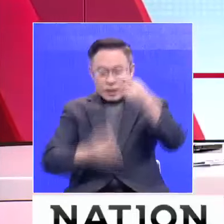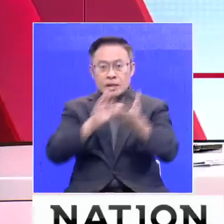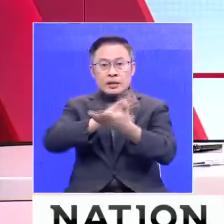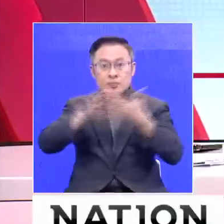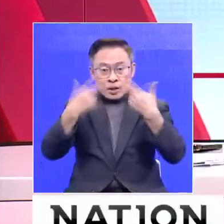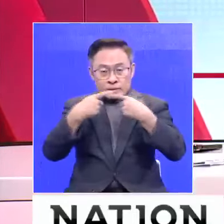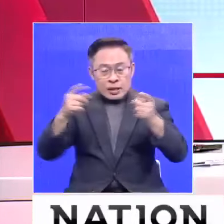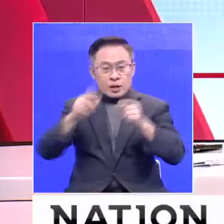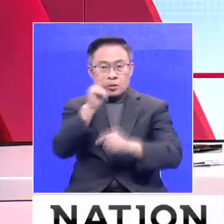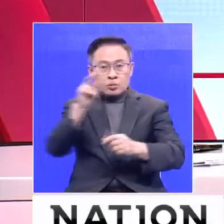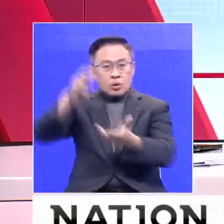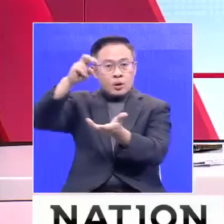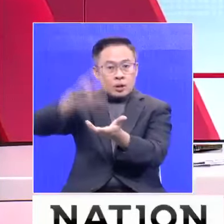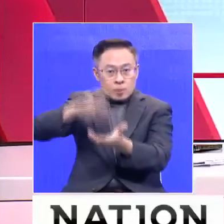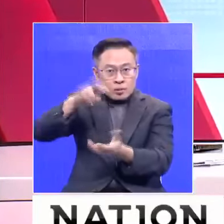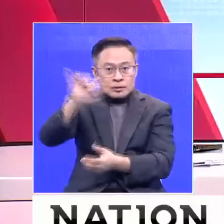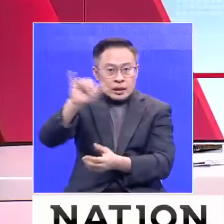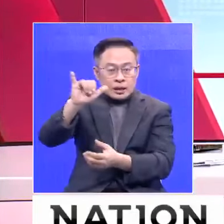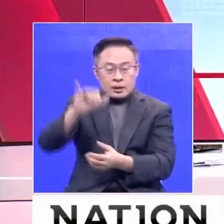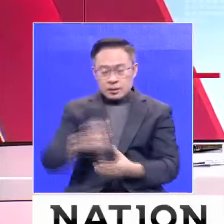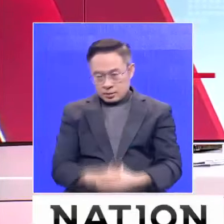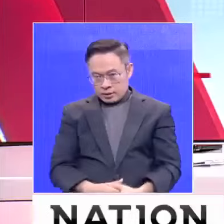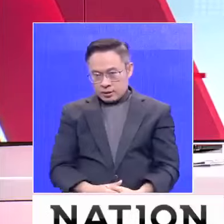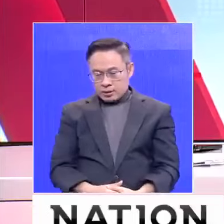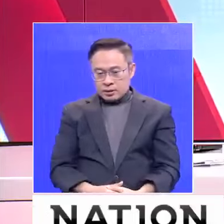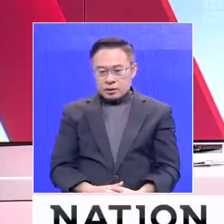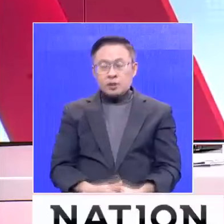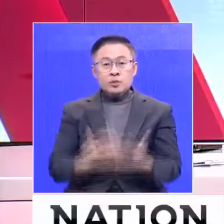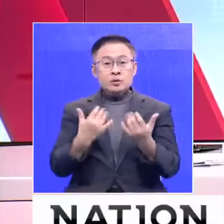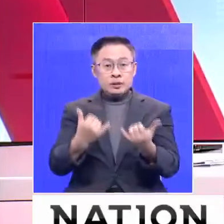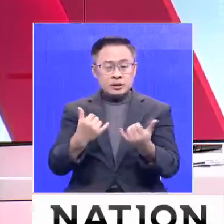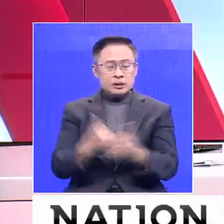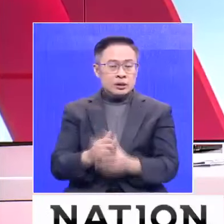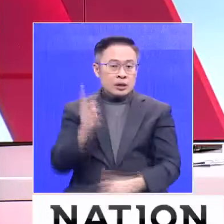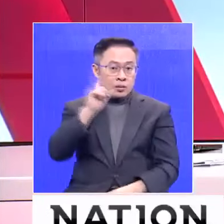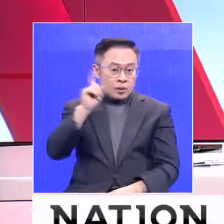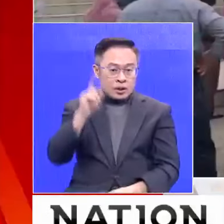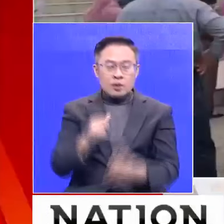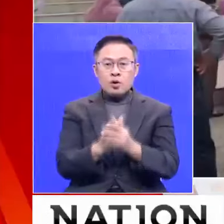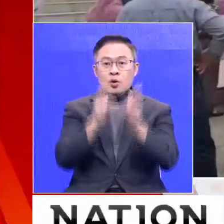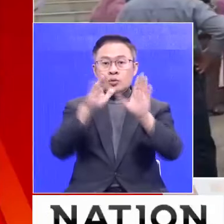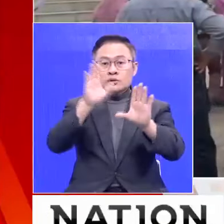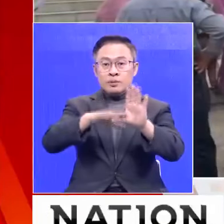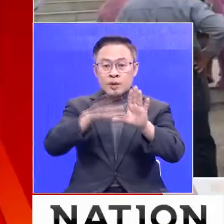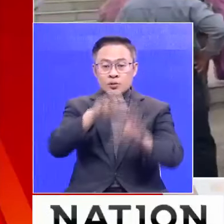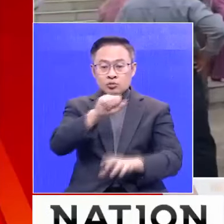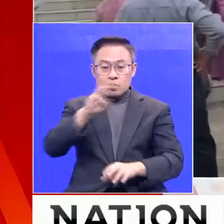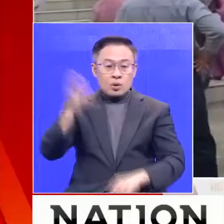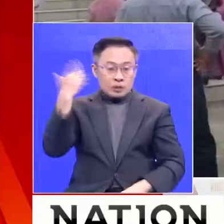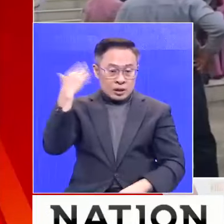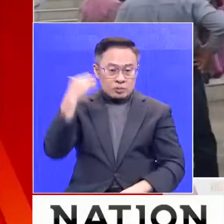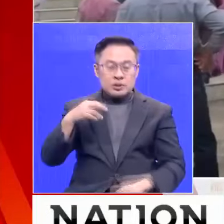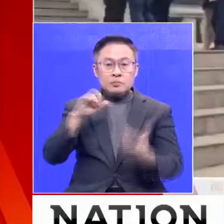ว่ากกต.ก็ยังไม่แจ้งอย่างเป็นทางการแต่ที่แน่ๆที่ชัดๆแล้วก็คือว่าอดีตผู้สมัครสว.คือที่